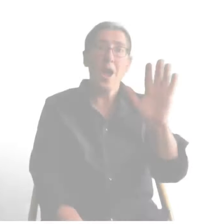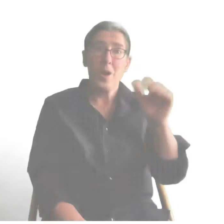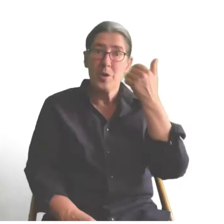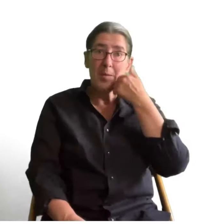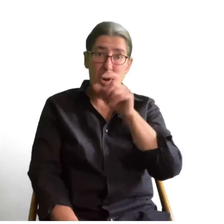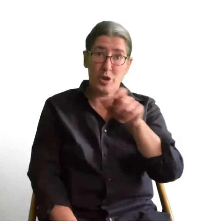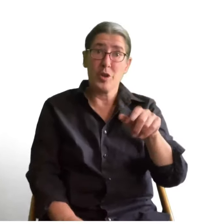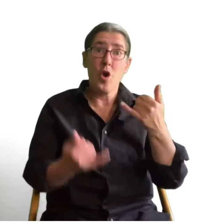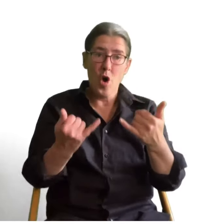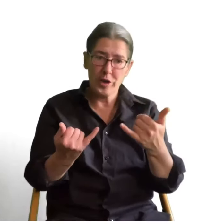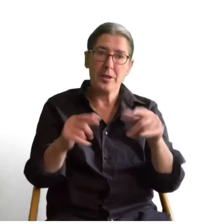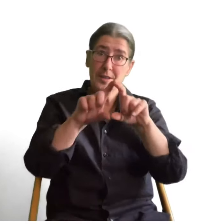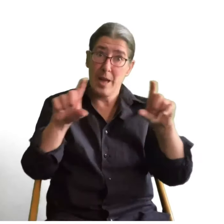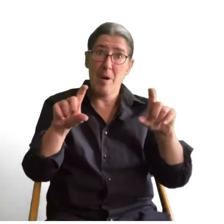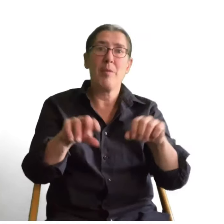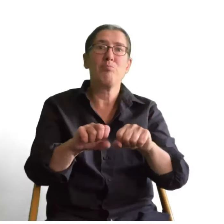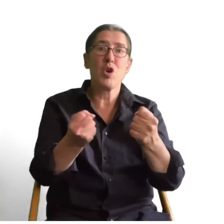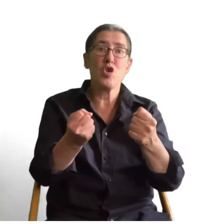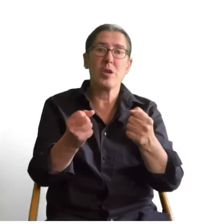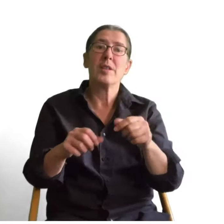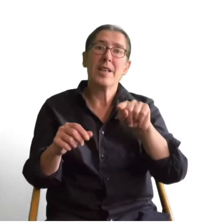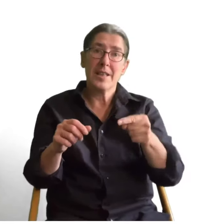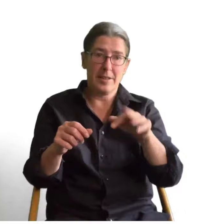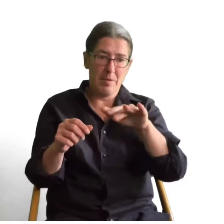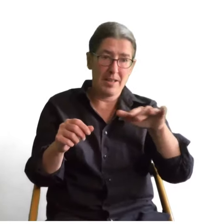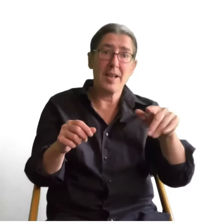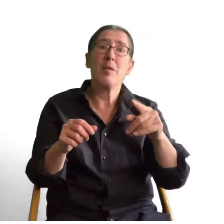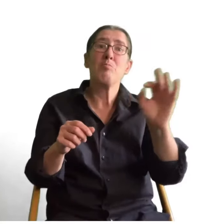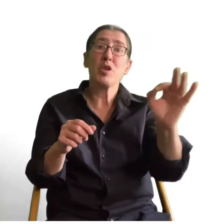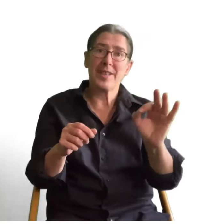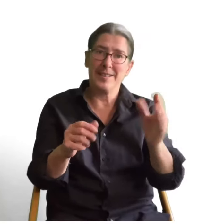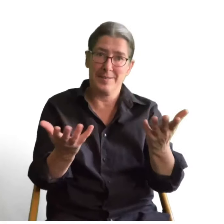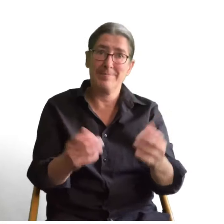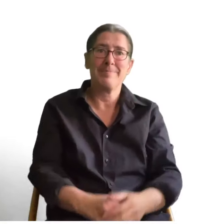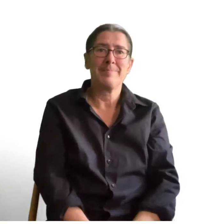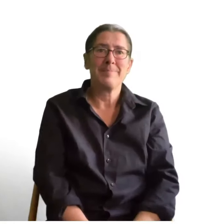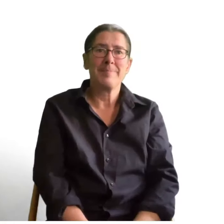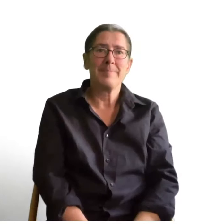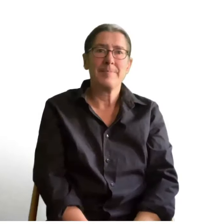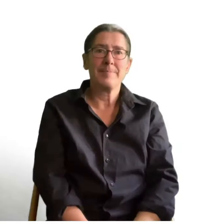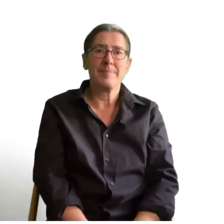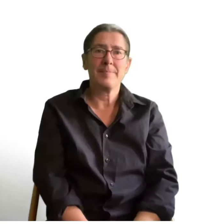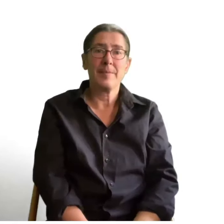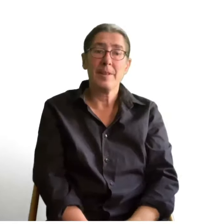Hallo, liebe Leute. Heute beschäftigen wir uns mit dem Thema Bruch, Dezimalzahl und Prozent.